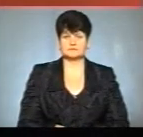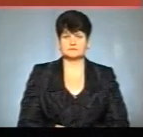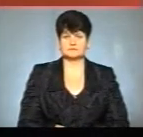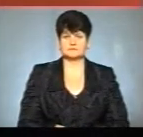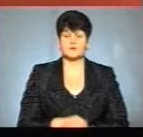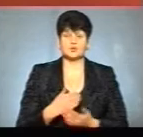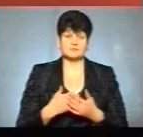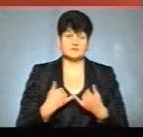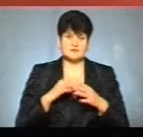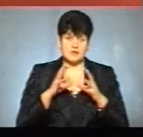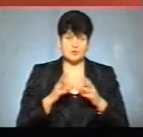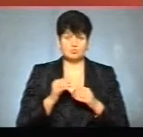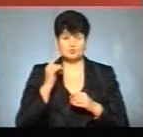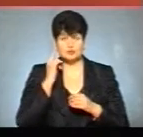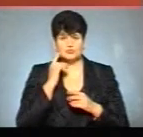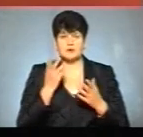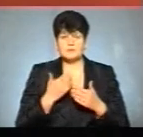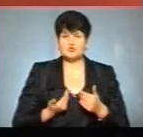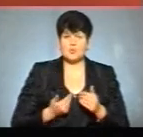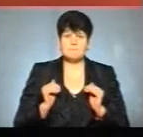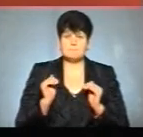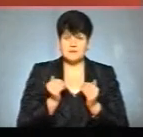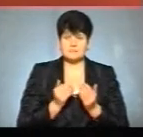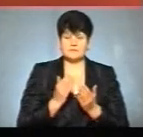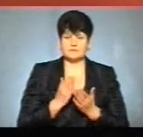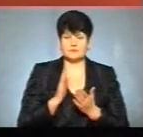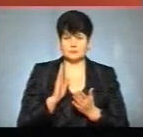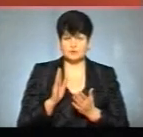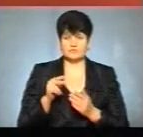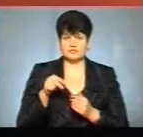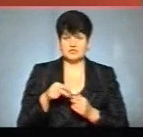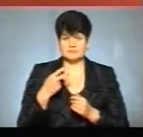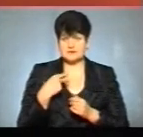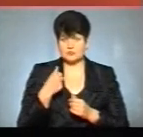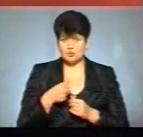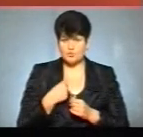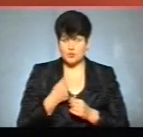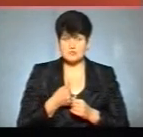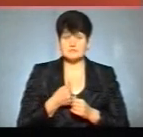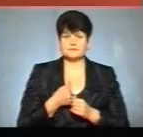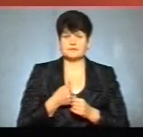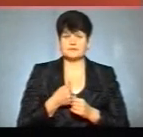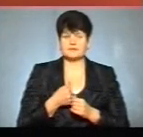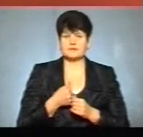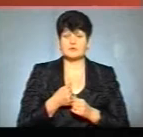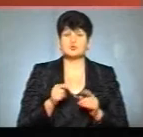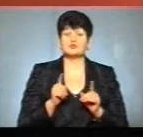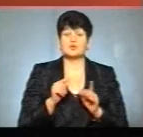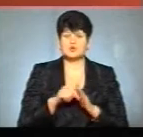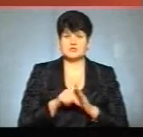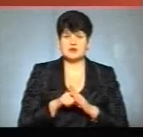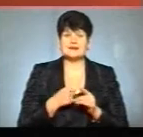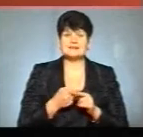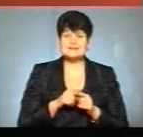Отже, ми в загальному почули, який прожитковий мінімум діятиме у 2020 році. Що означають ці